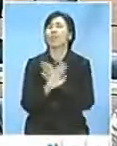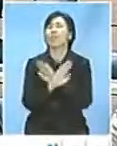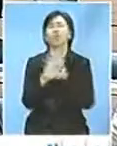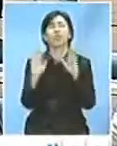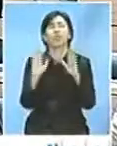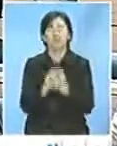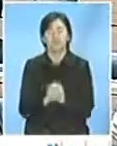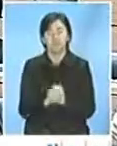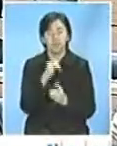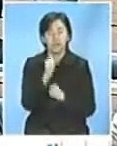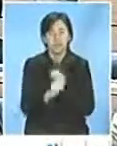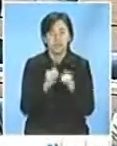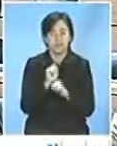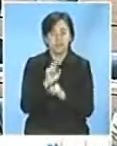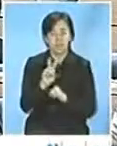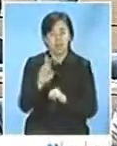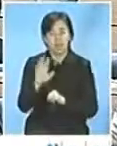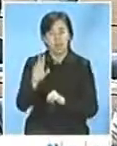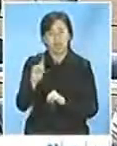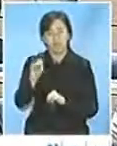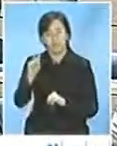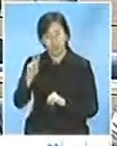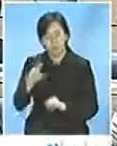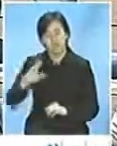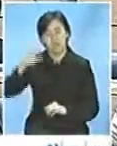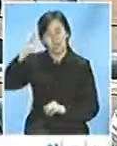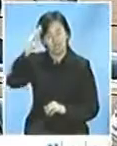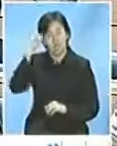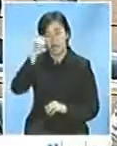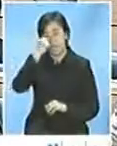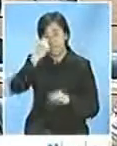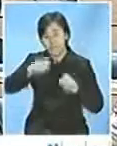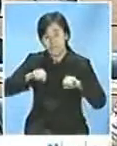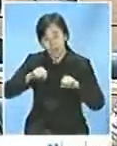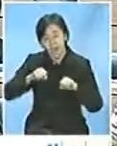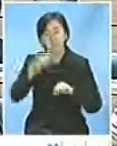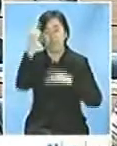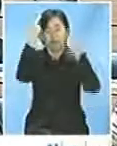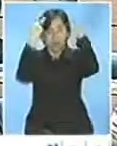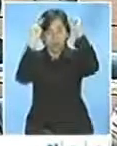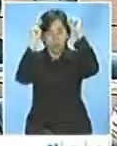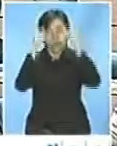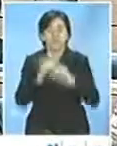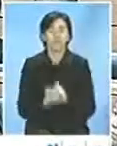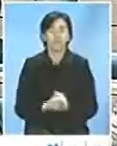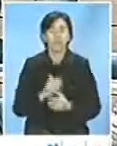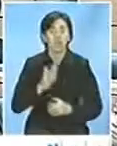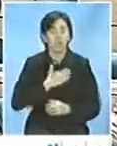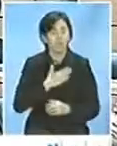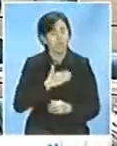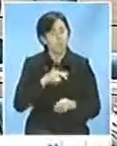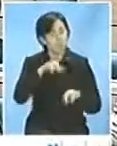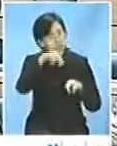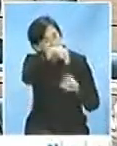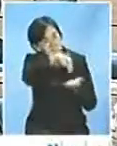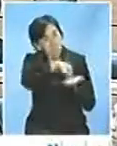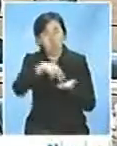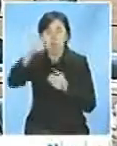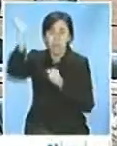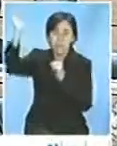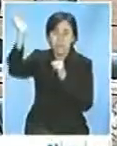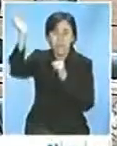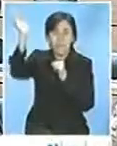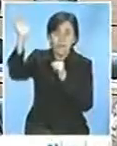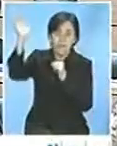ปี2532คือพลเอกชาติชายชุนวันเป็นนายกรัฐมนตรีผมยืนอยู่ข้างหน้านี้ท่านนะลุกขึ้นอภิปร